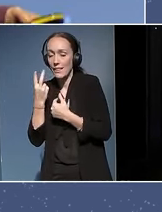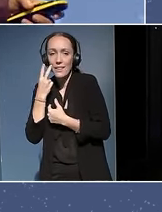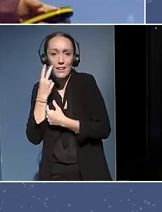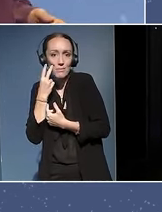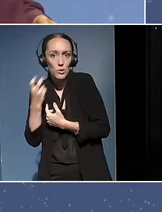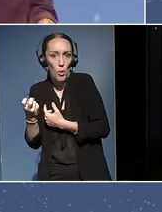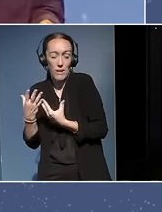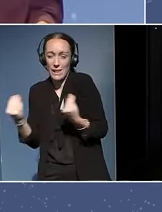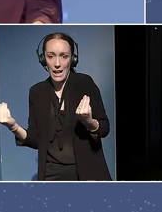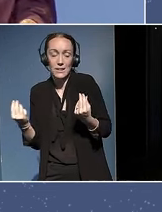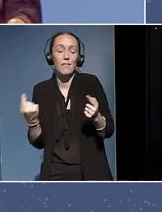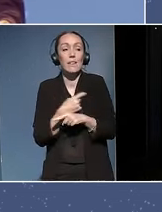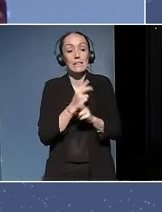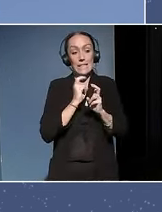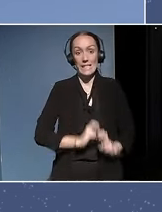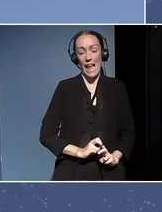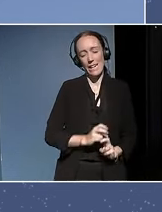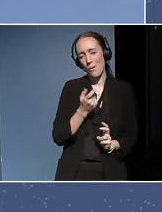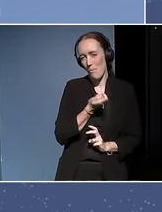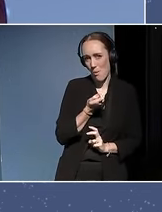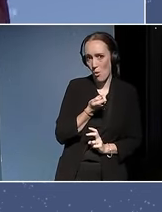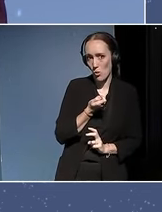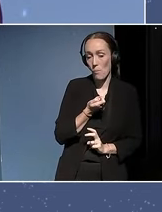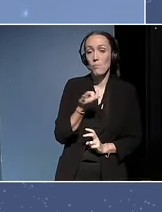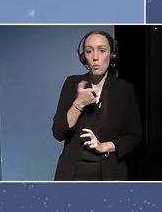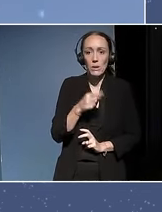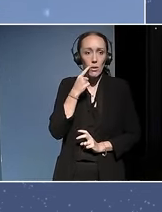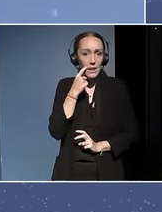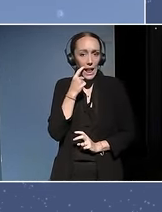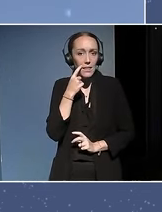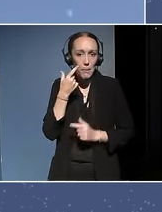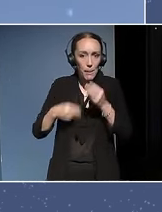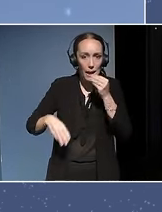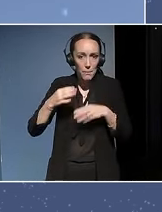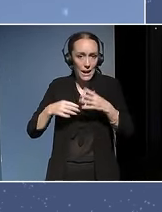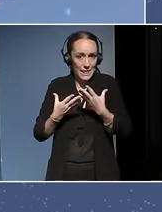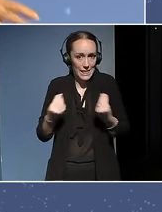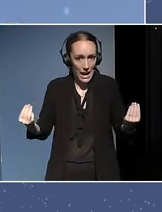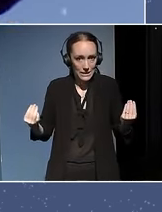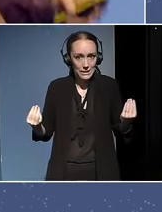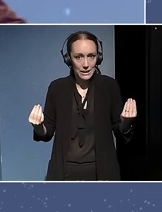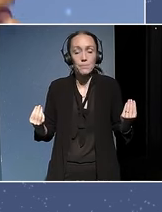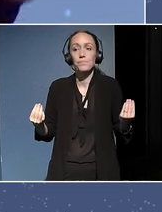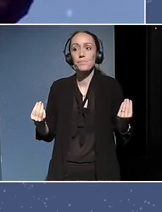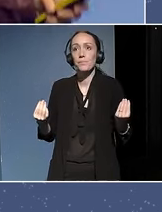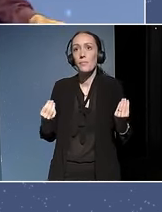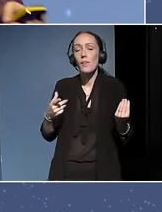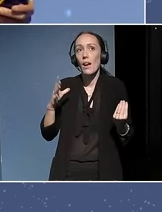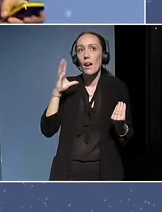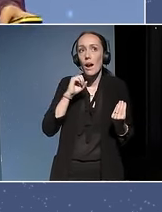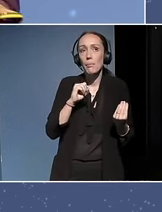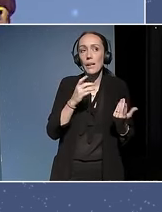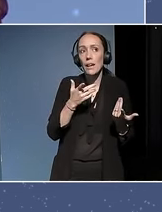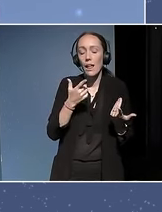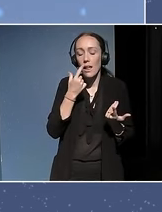degli spinosauri questo ci faceva capire che ahimè una parte della testa era già rotolata giù e